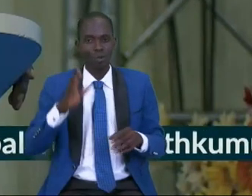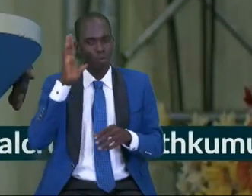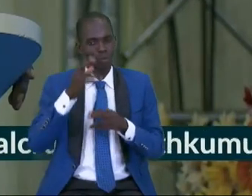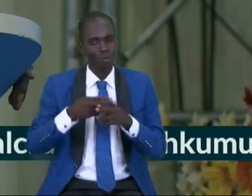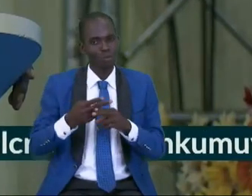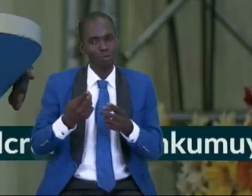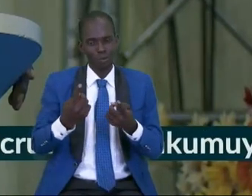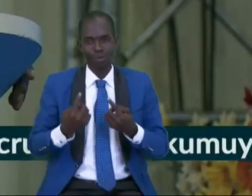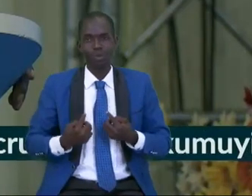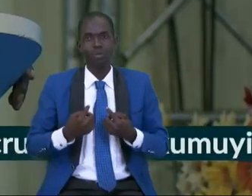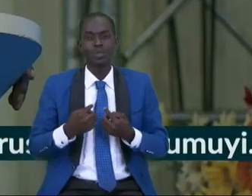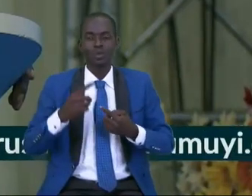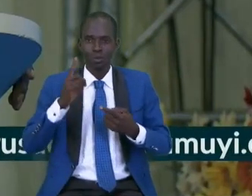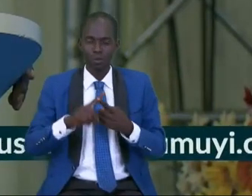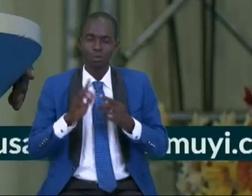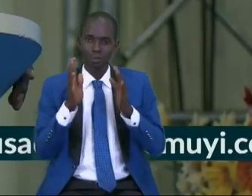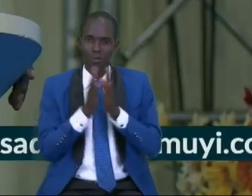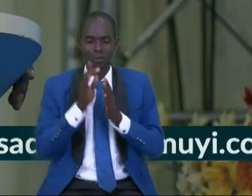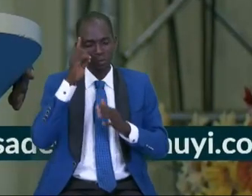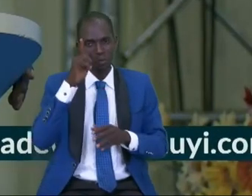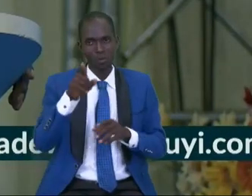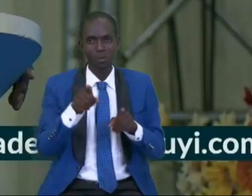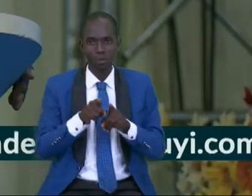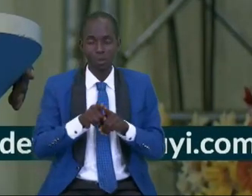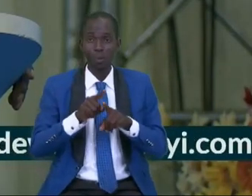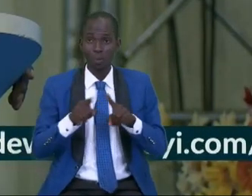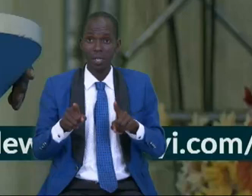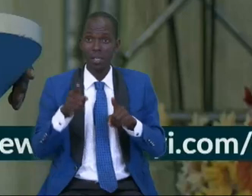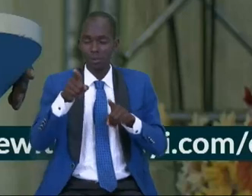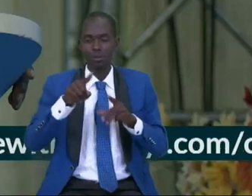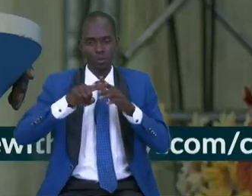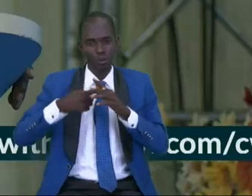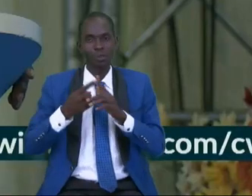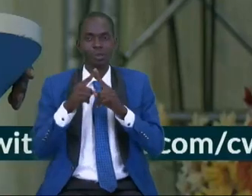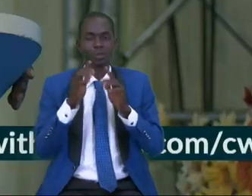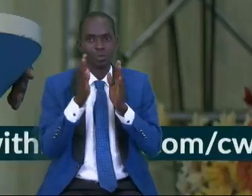Il va rendre toute impossibilité possible dans votre vie.